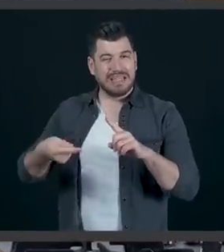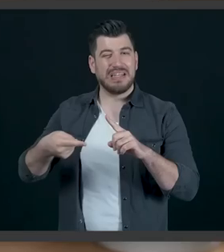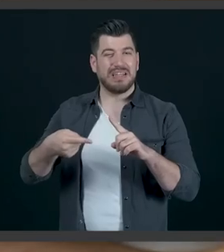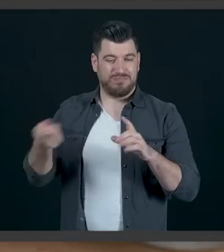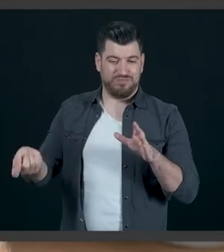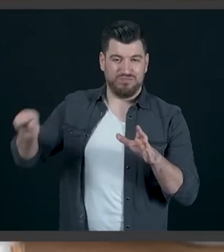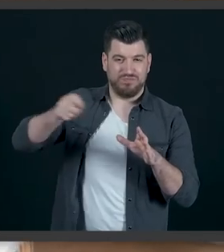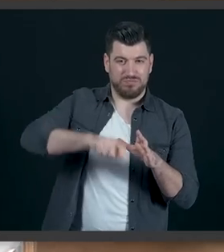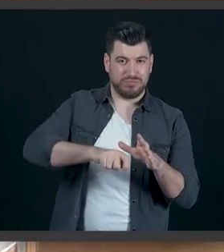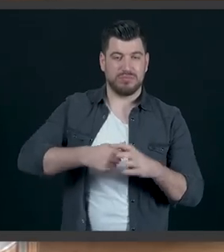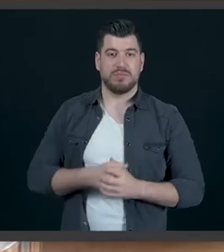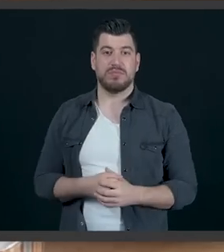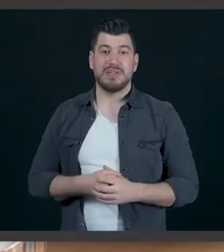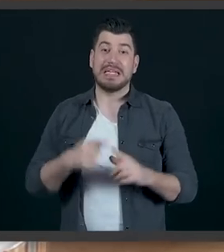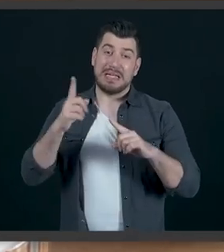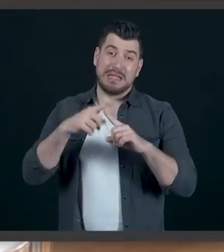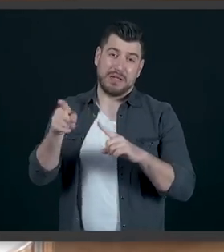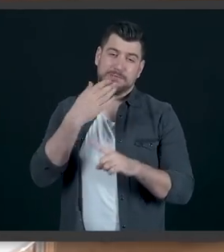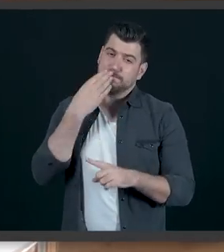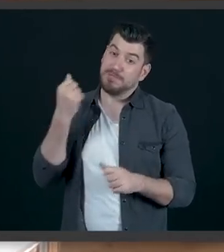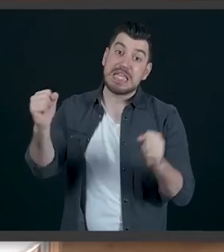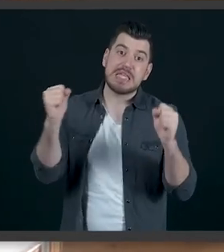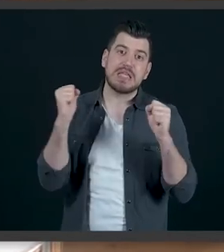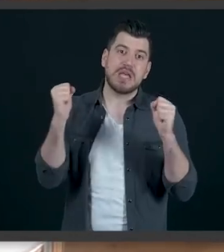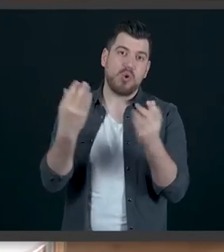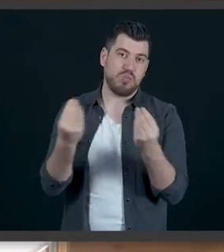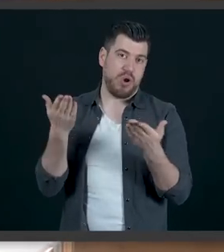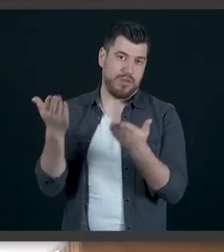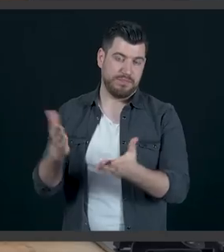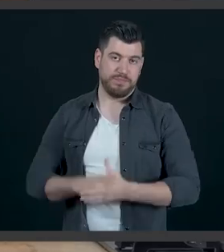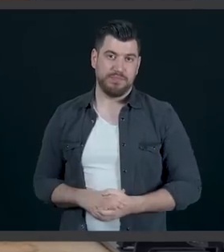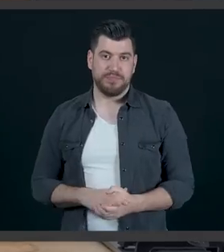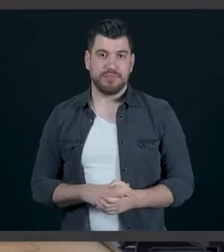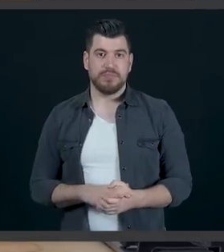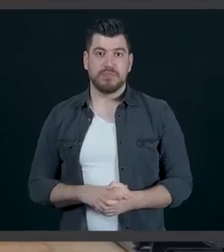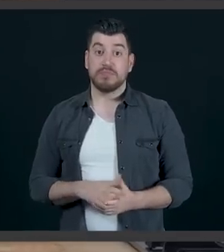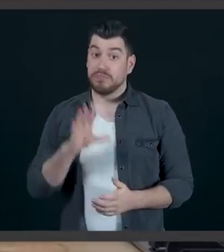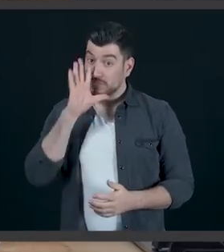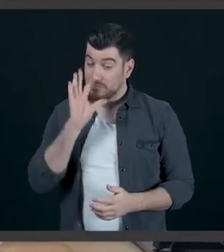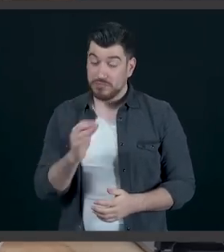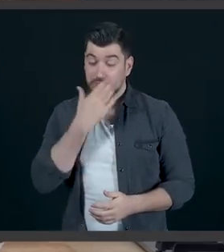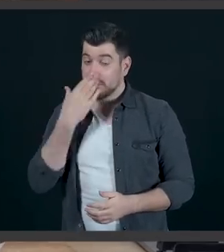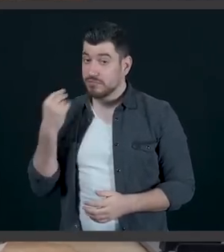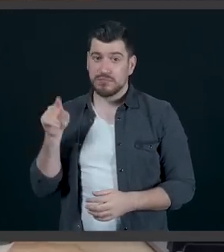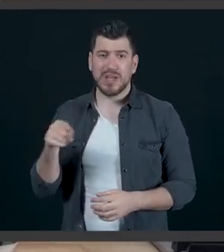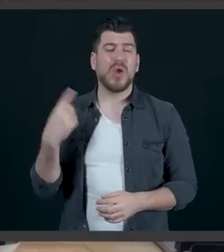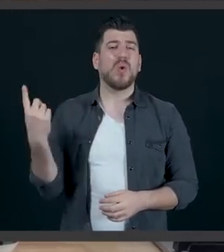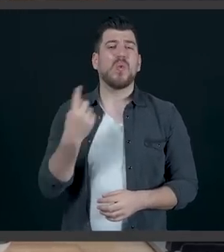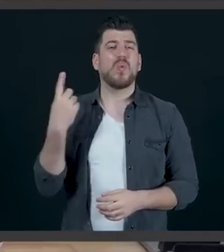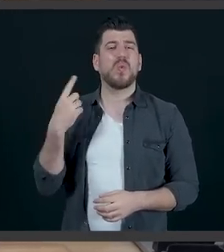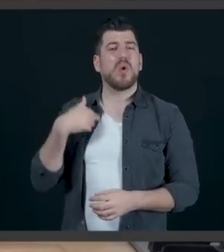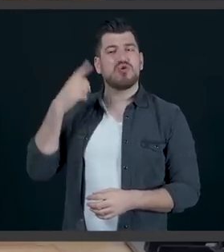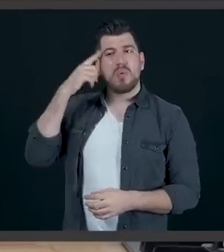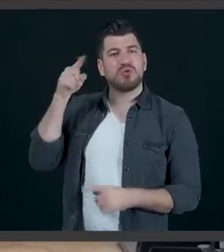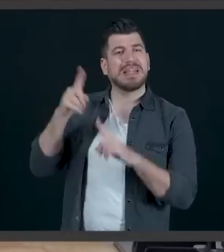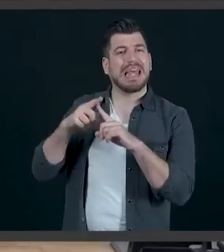Όλο. Τι ωραίο πράγμα το ταχίνι. Τι υγιεινό πράγμα το ταχίνι. Τι γευστικό πράγμα το ταχίνι. Έχουμε συνηθίσει το